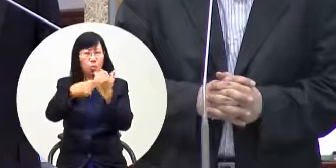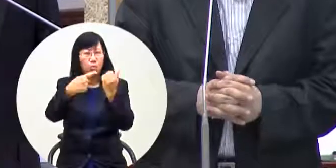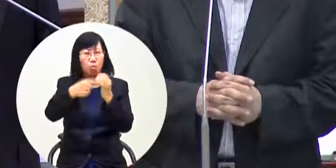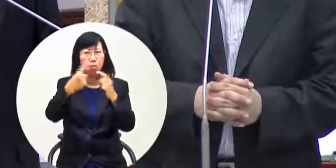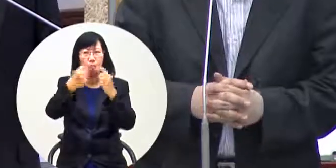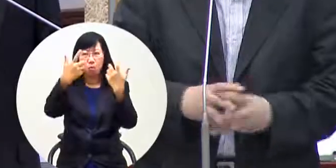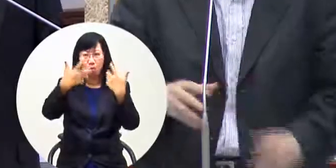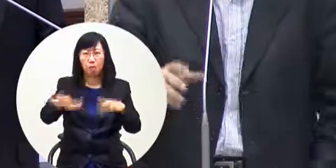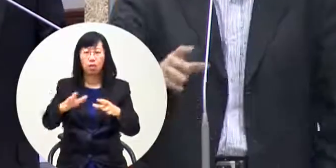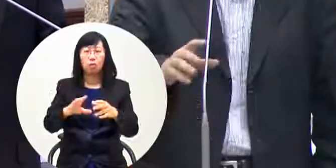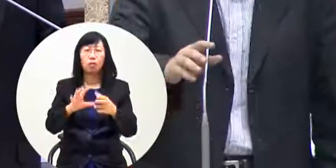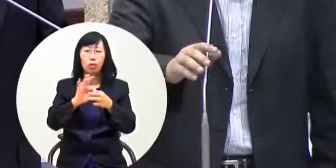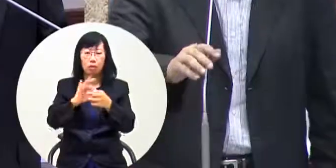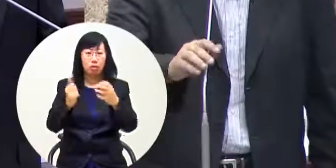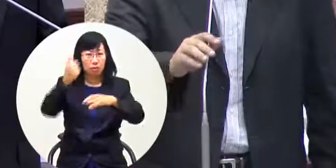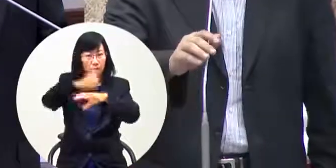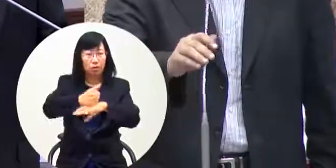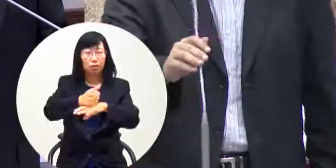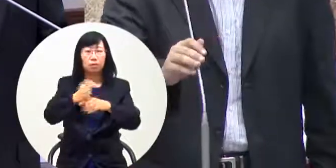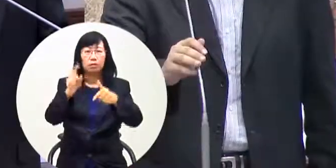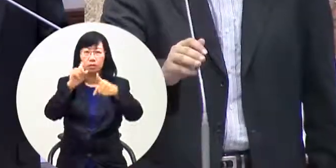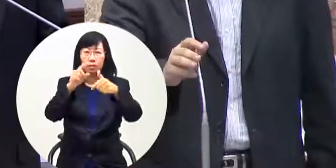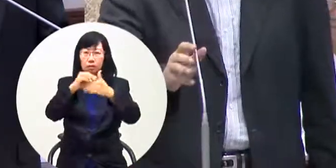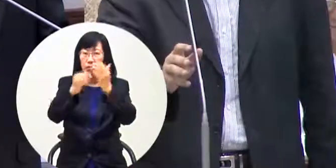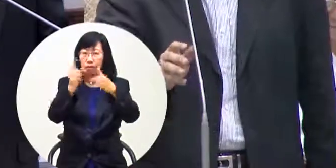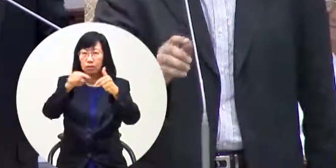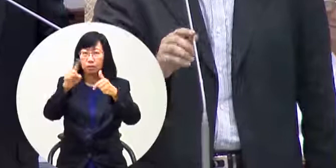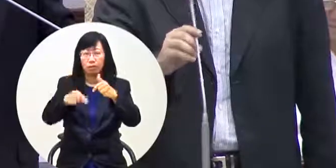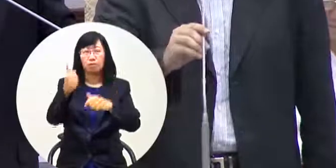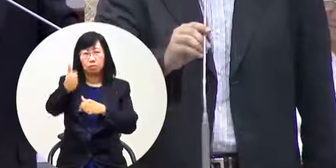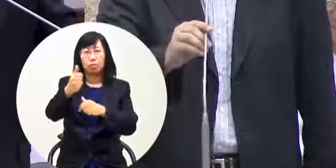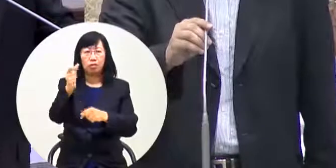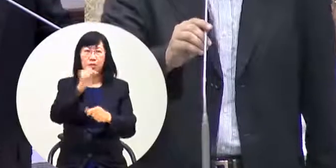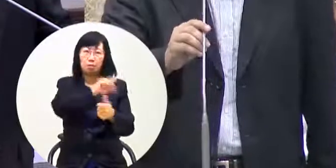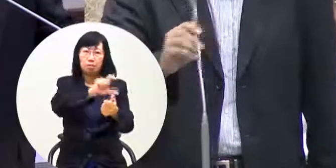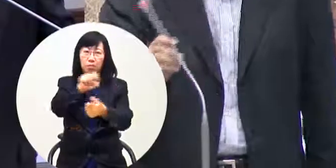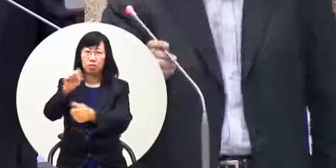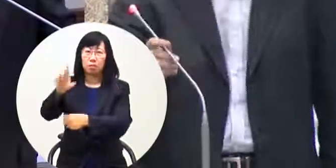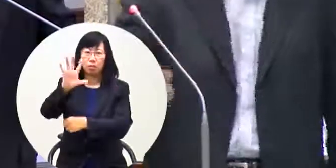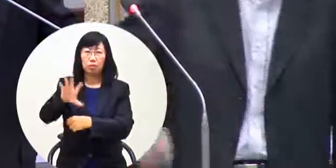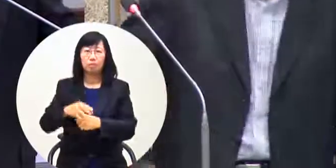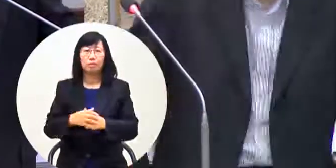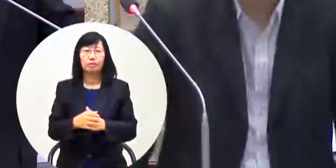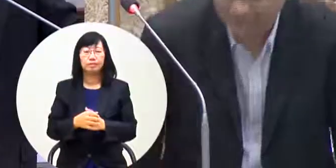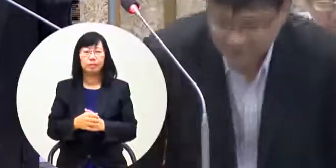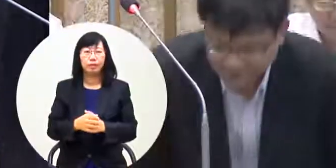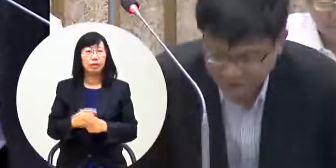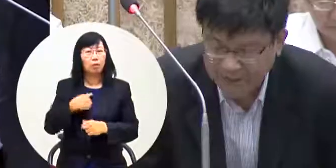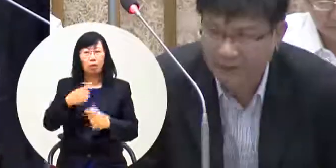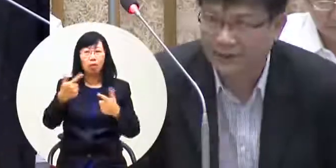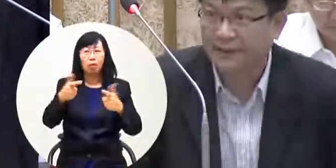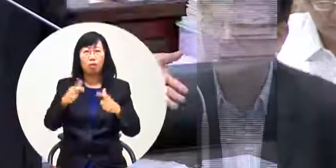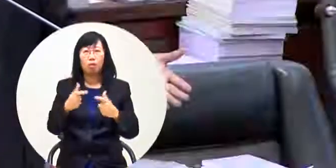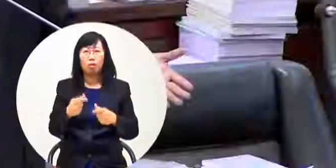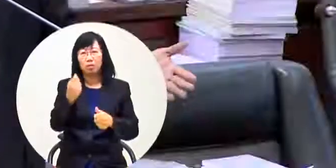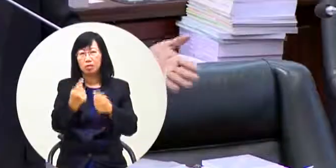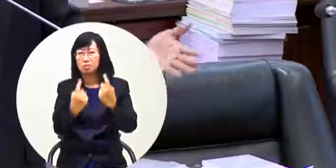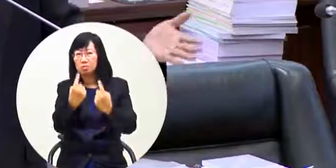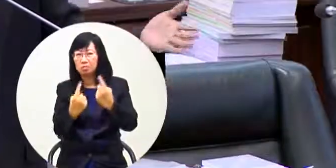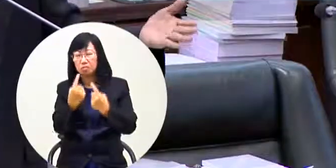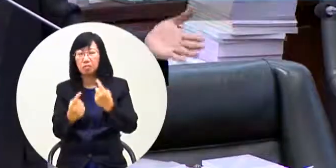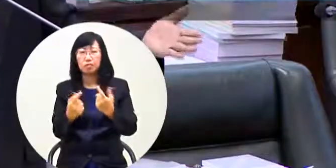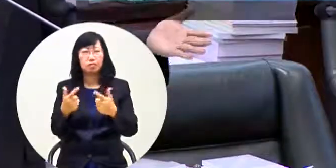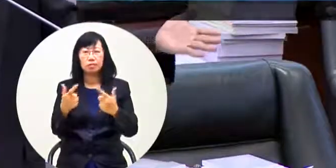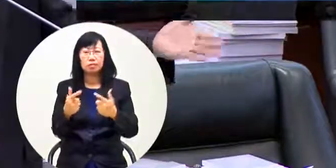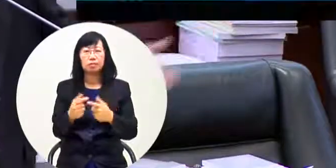条件，别的县市是没有的。 我这样听我就知道了，我不是你轻分，请坐，我在议事厅里，我不是你轻分，我只不